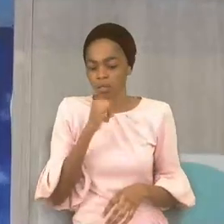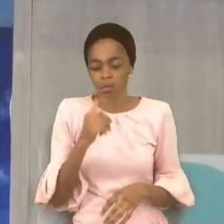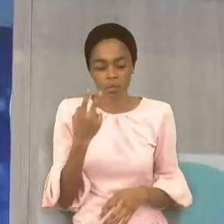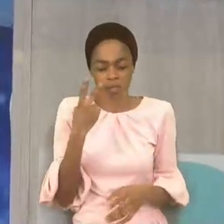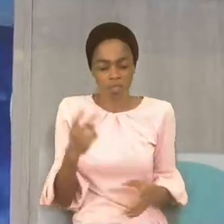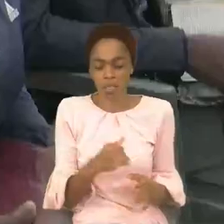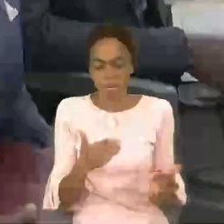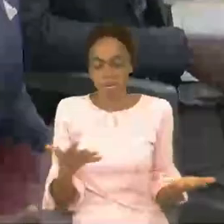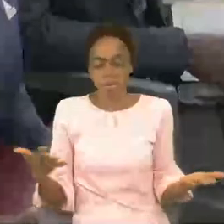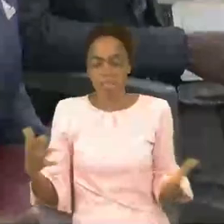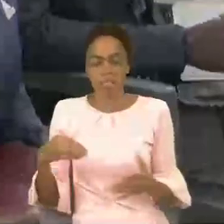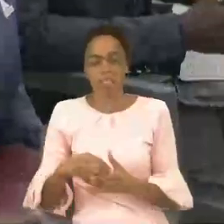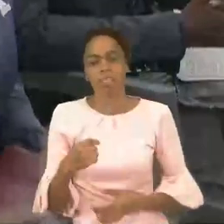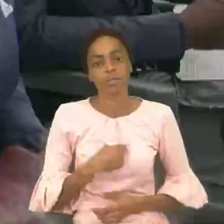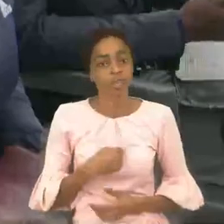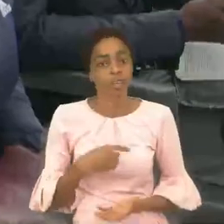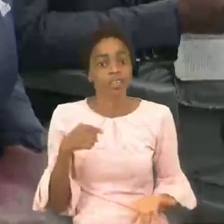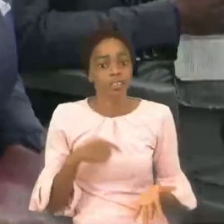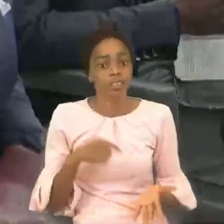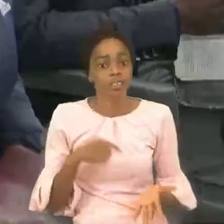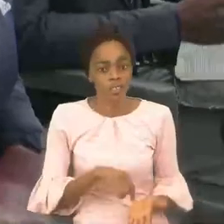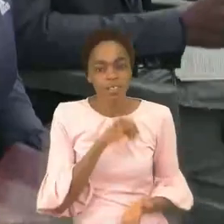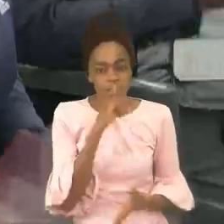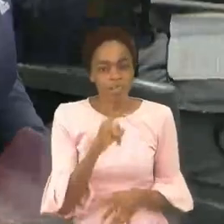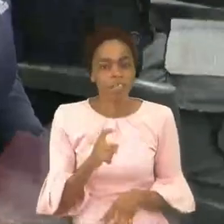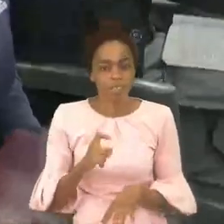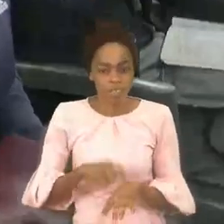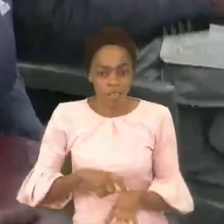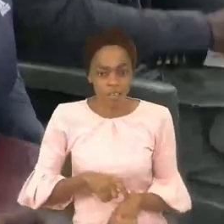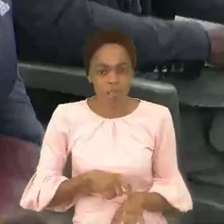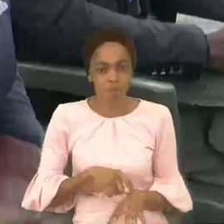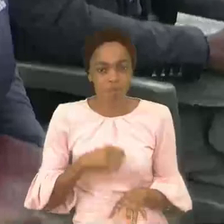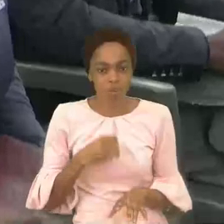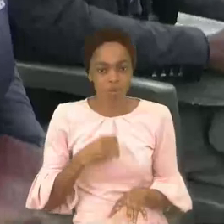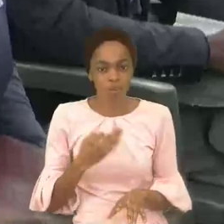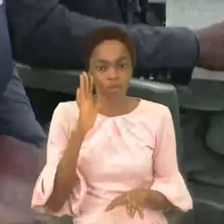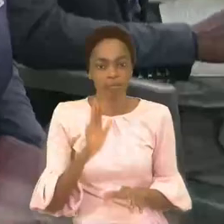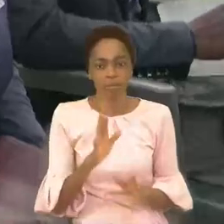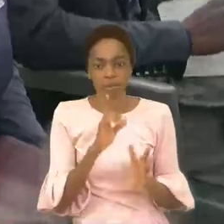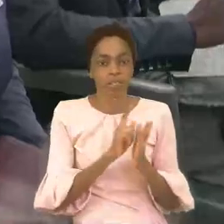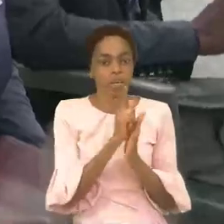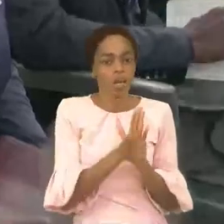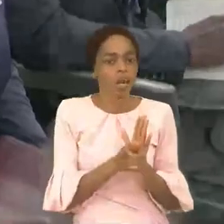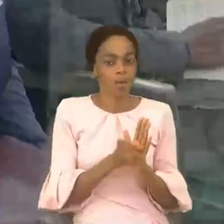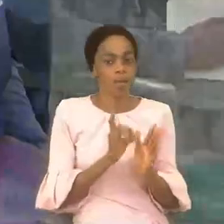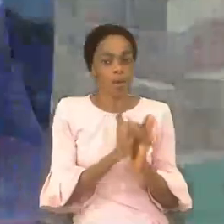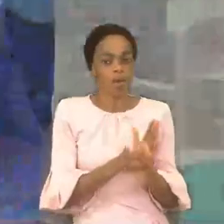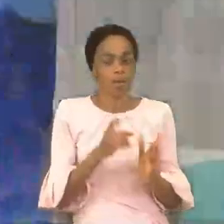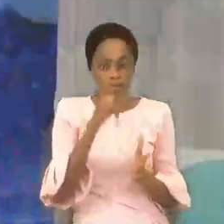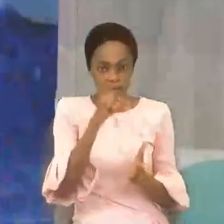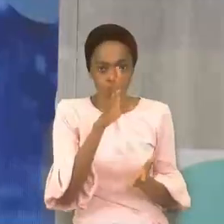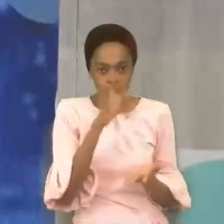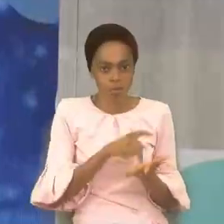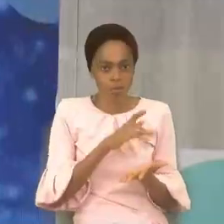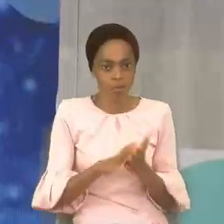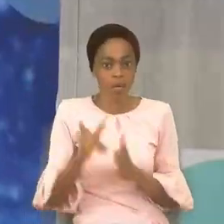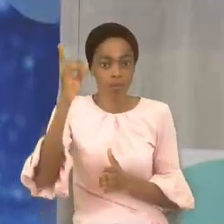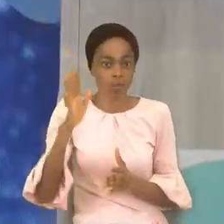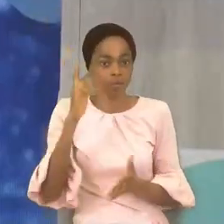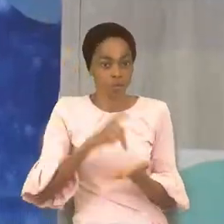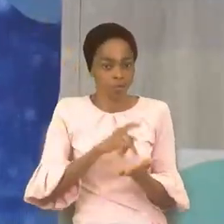rien en moi. Ça, c'est l'heure de ta... pour que tu sois glorifié. Il va te glorifier.